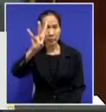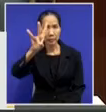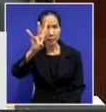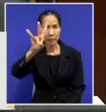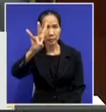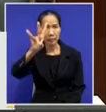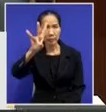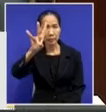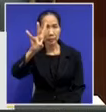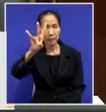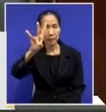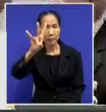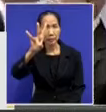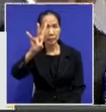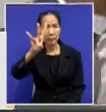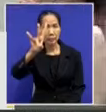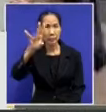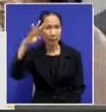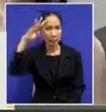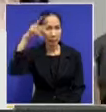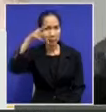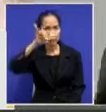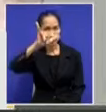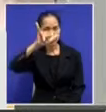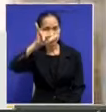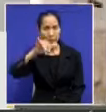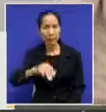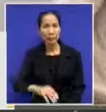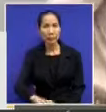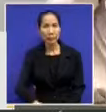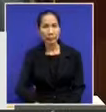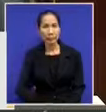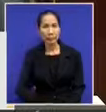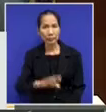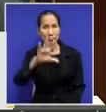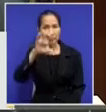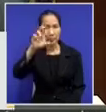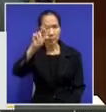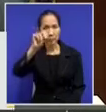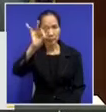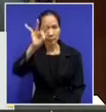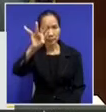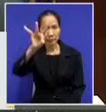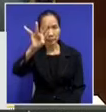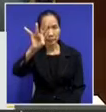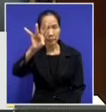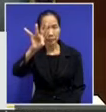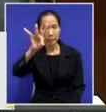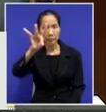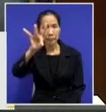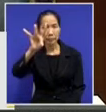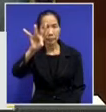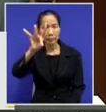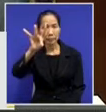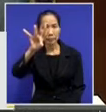สานิทมหาถาวร พลเอกประยุทธ์จันทร์โอชาครับ 538นายศาตราศรีป